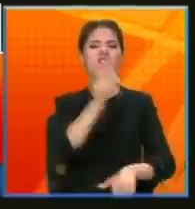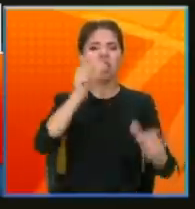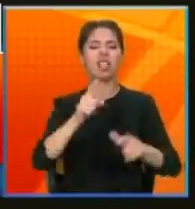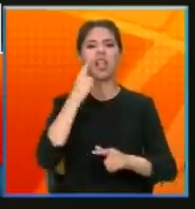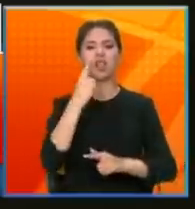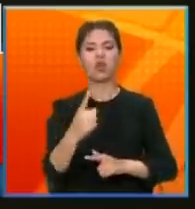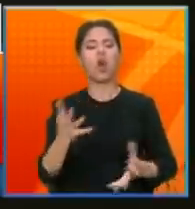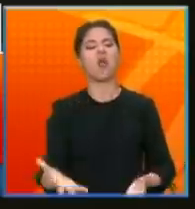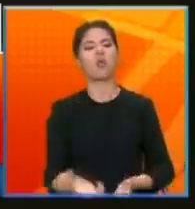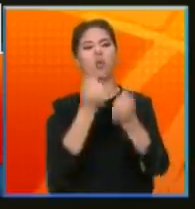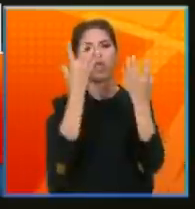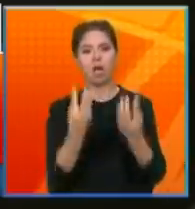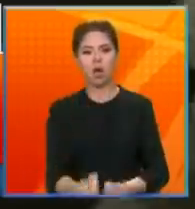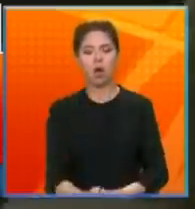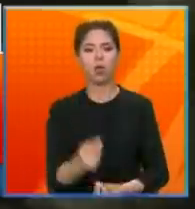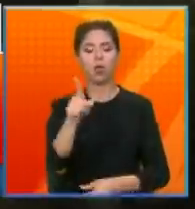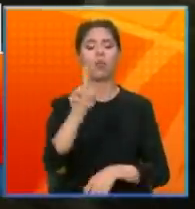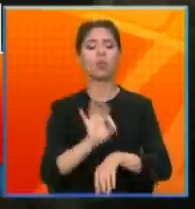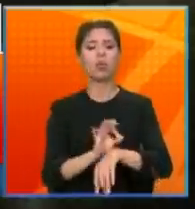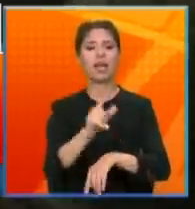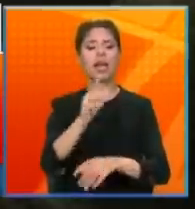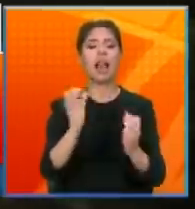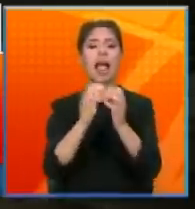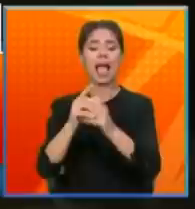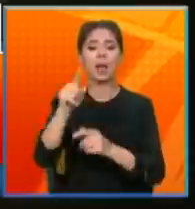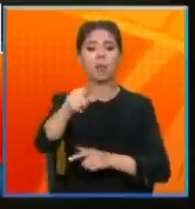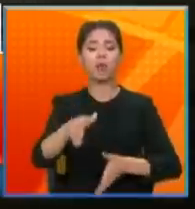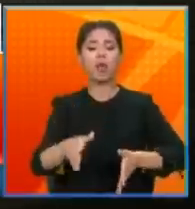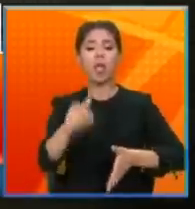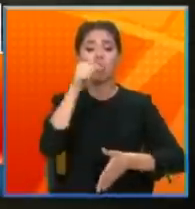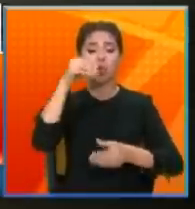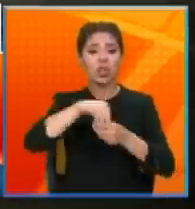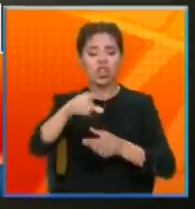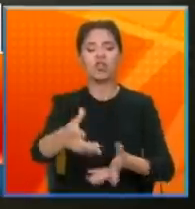tarafından kurtarıldı. Şu dakikalarda da işte ekipler buradaki suyu